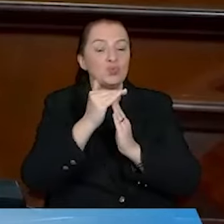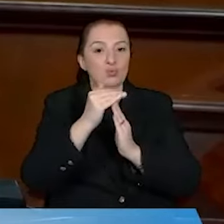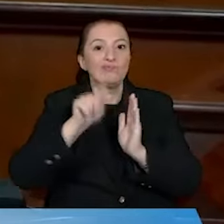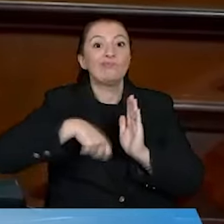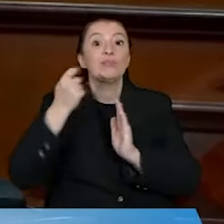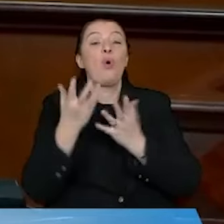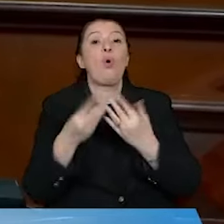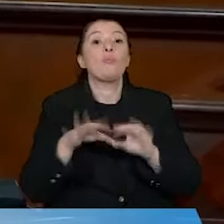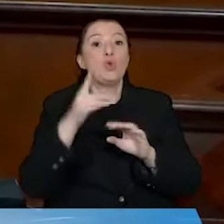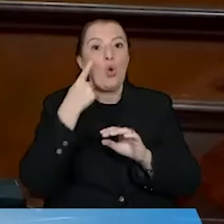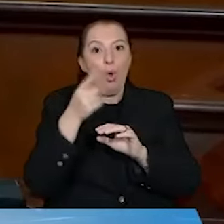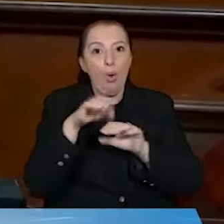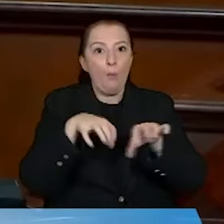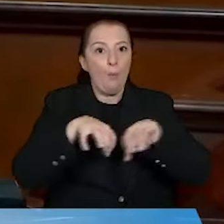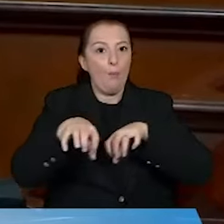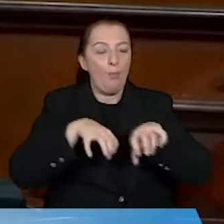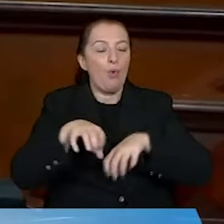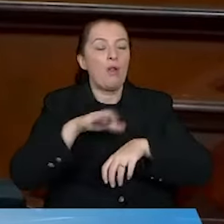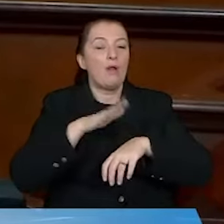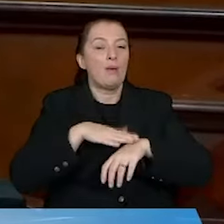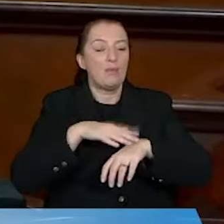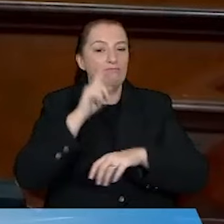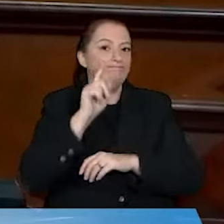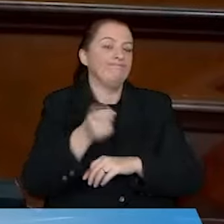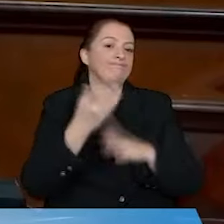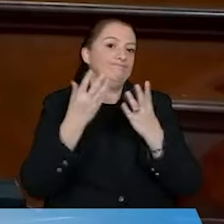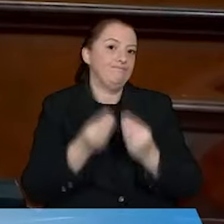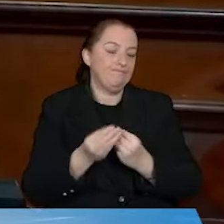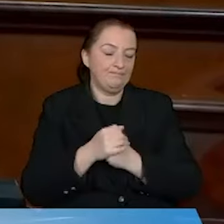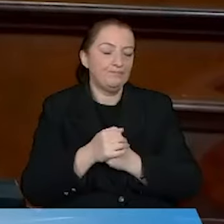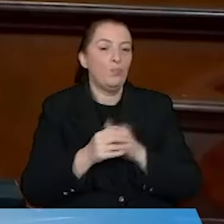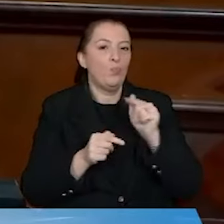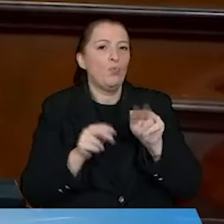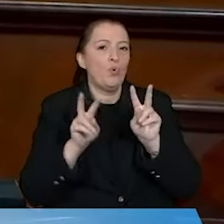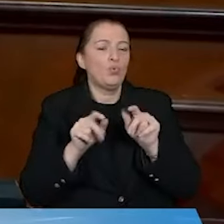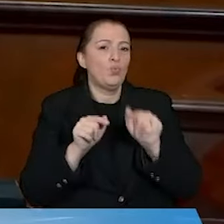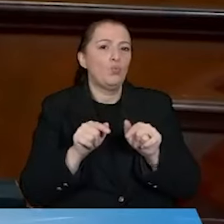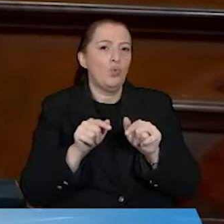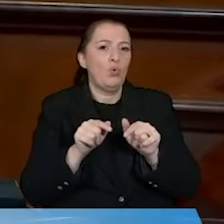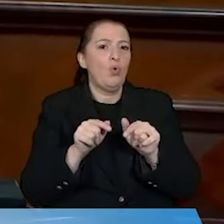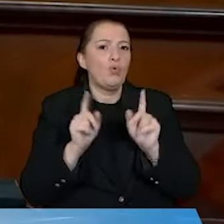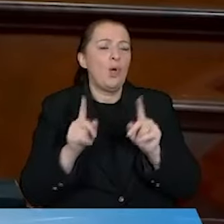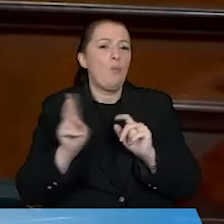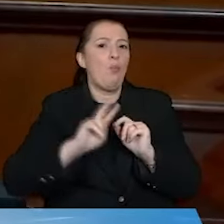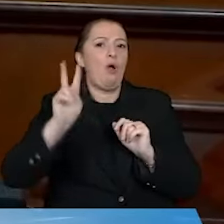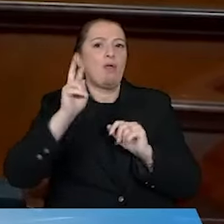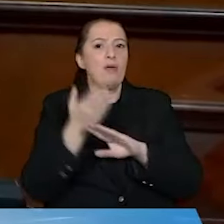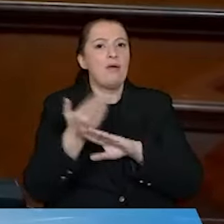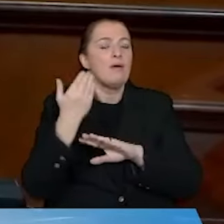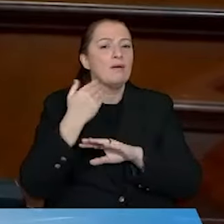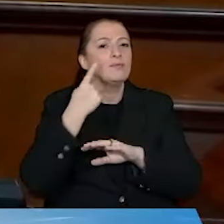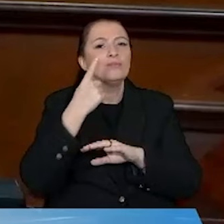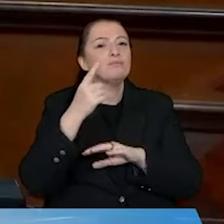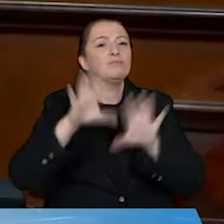şekilde kısımlara bölünerek gerçekleştirildiğini tespit etmiş Sayıştay. Bu konu zaten bu dönemin modası. Geçen ay denetim